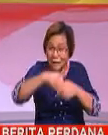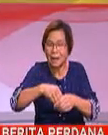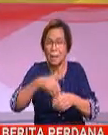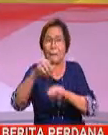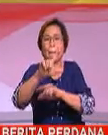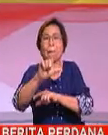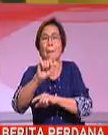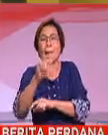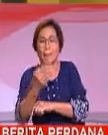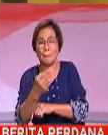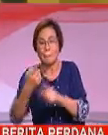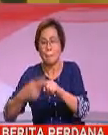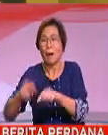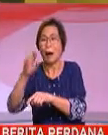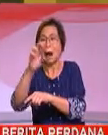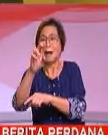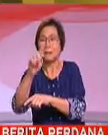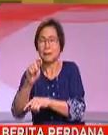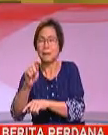bagi ujian